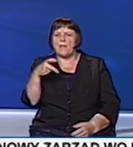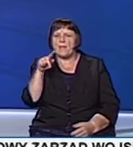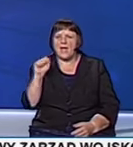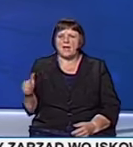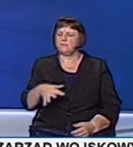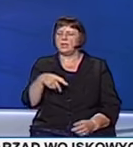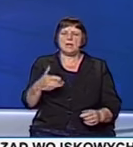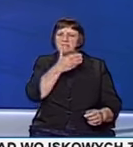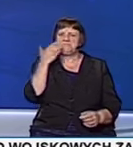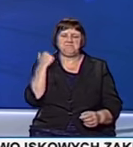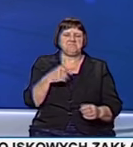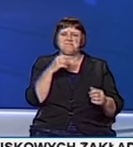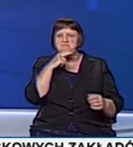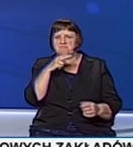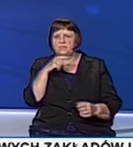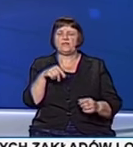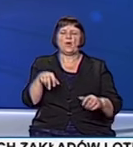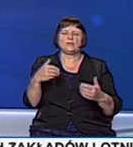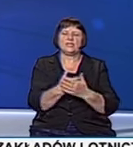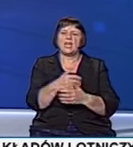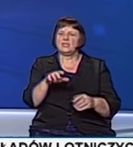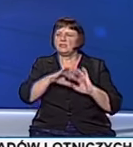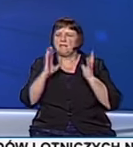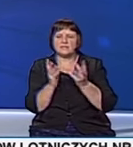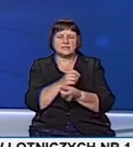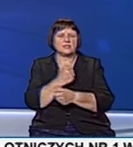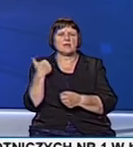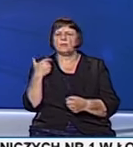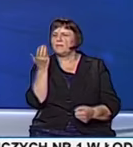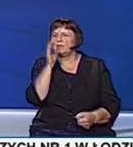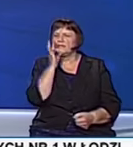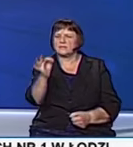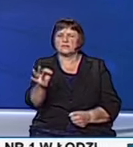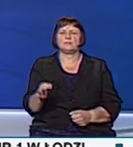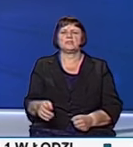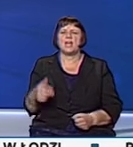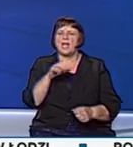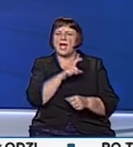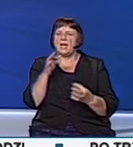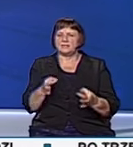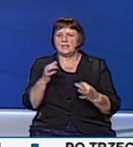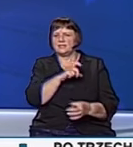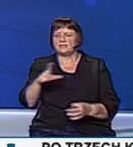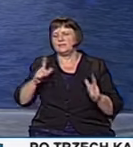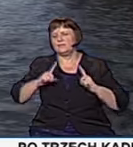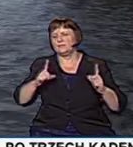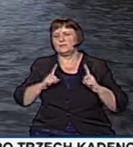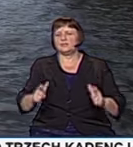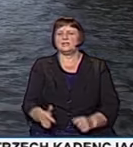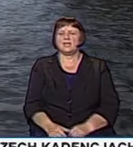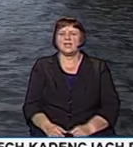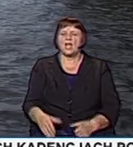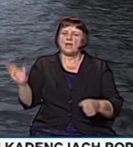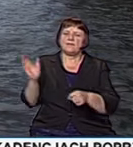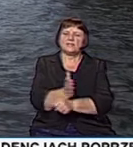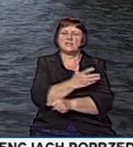przeciekała, wytrzymywała silne wiatry i prądy. W trakcie całej podróży spisała się na medal, a teraz czas dla obojga na wypoczynek.